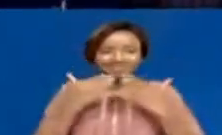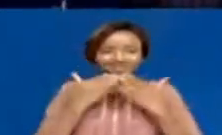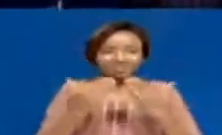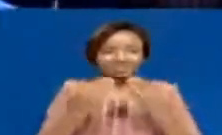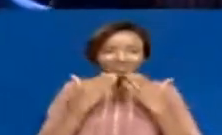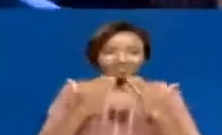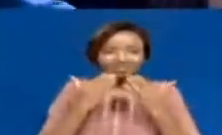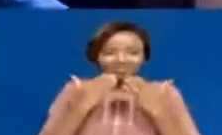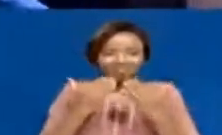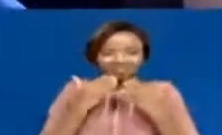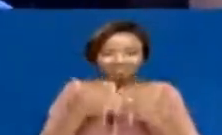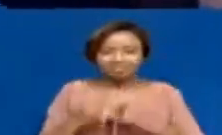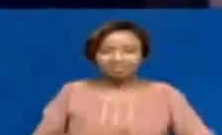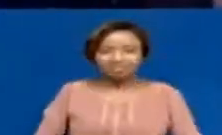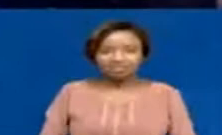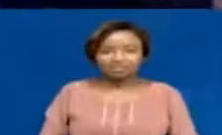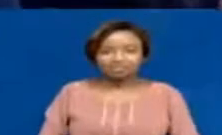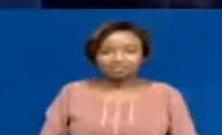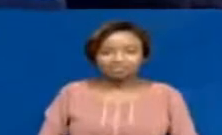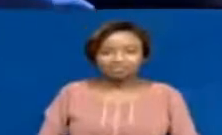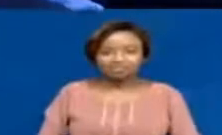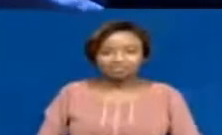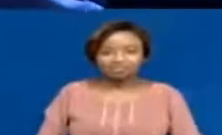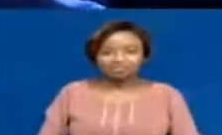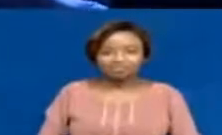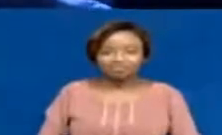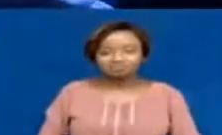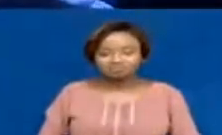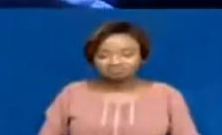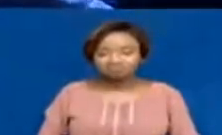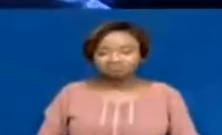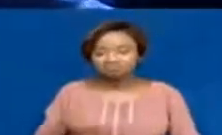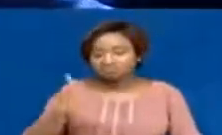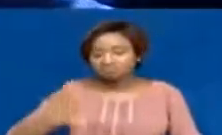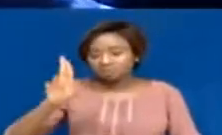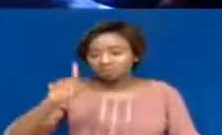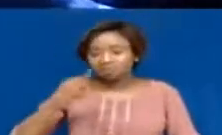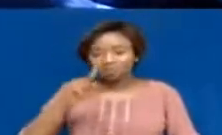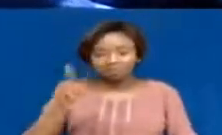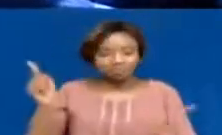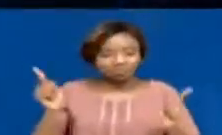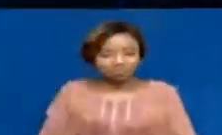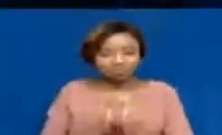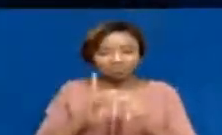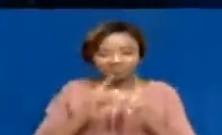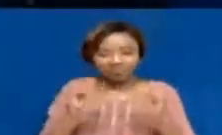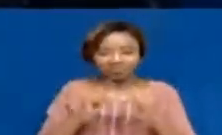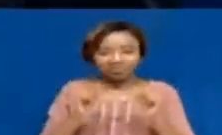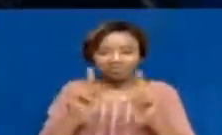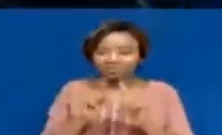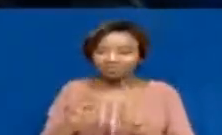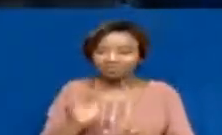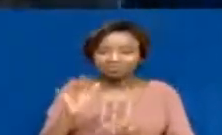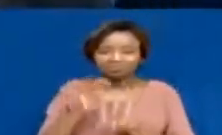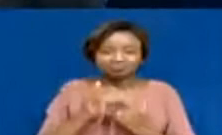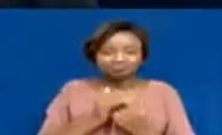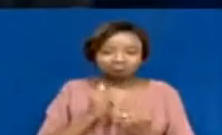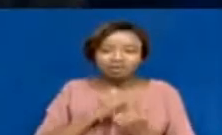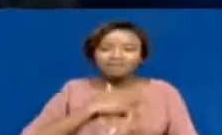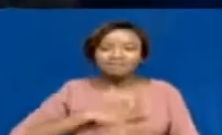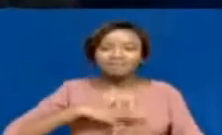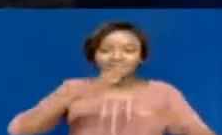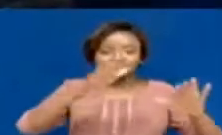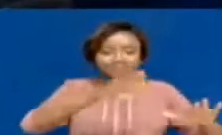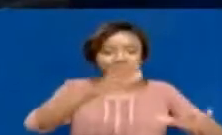Your Excellency, the President, for your brief and kind remarks. Kindly let's be